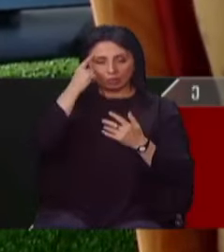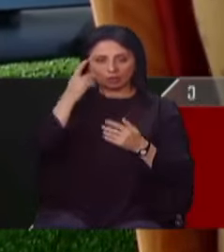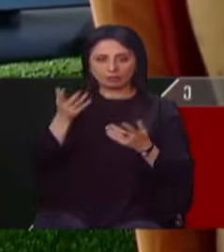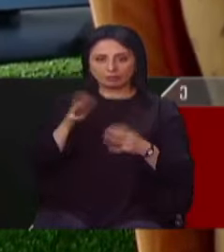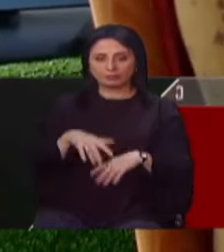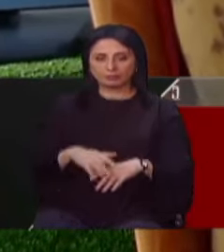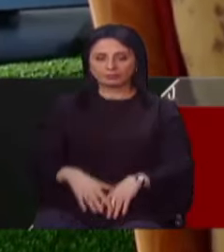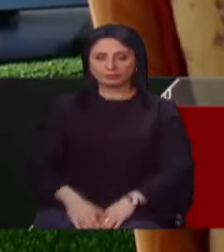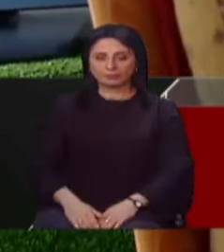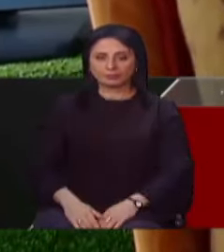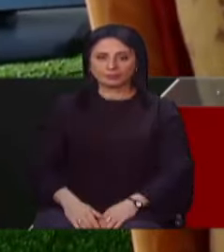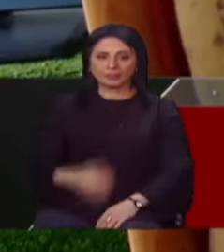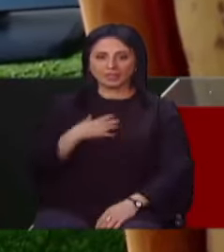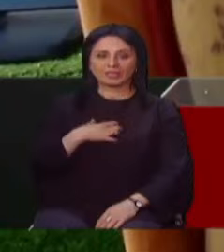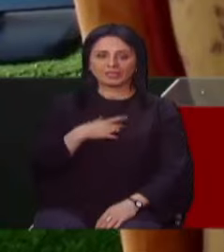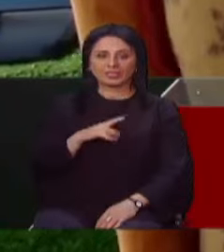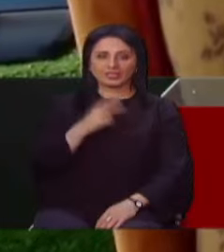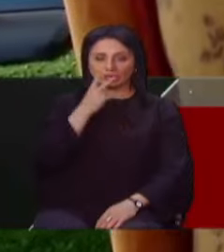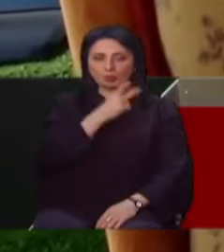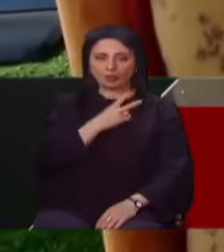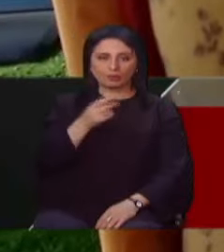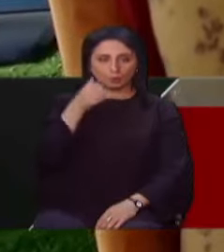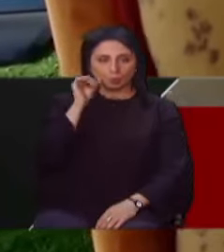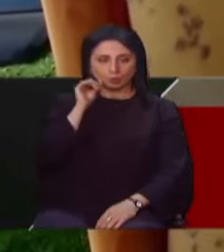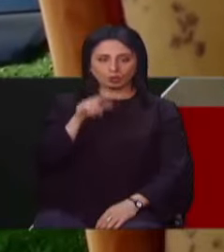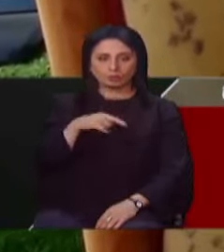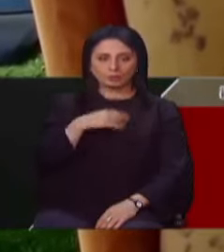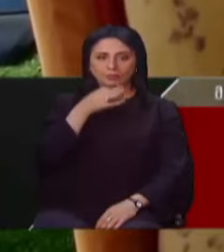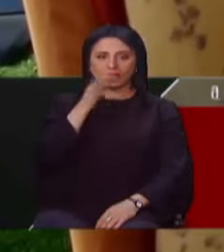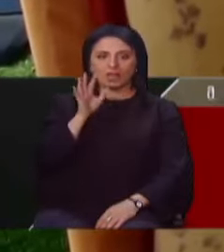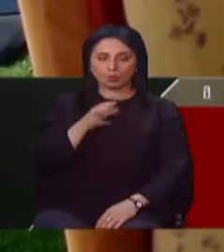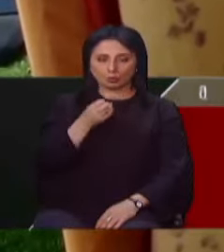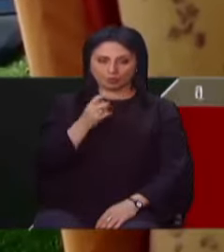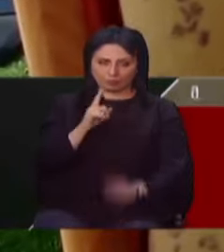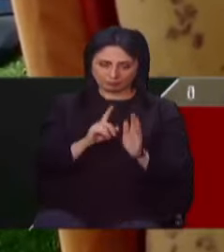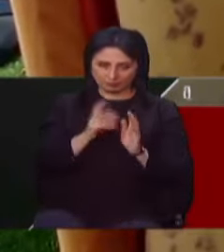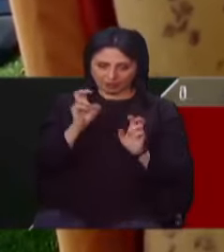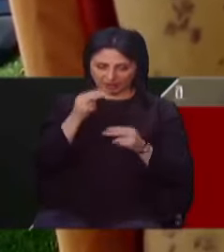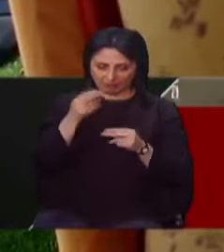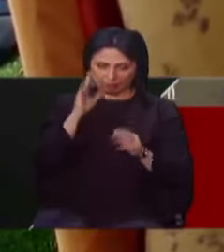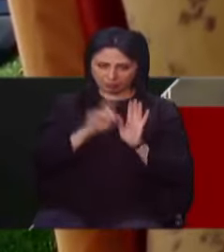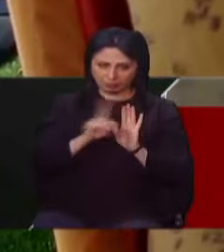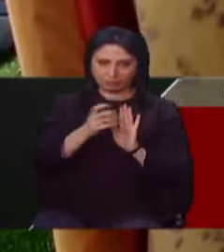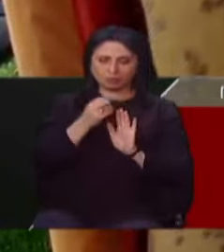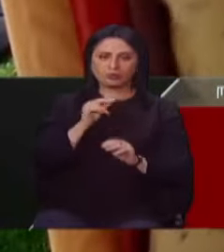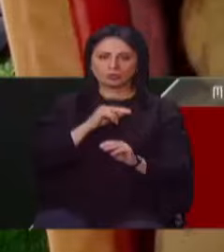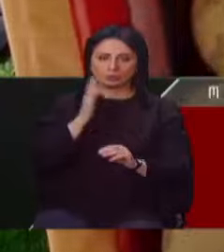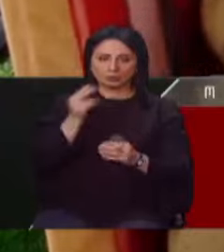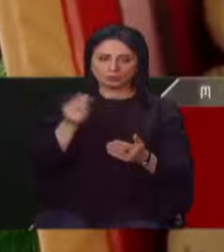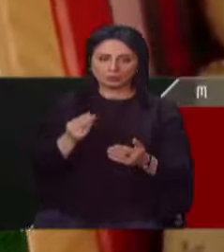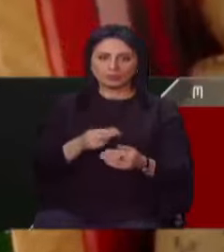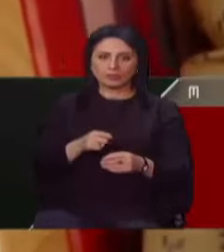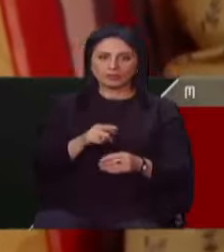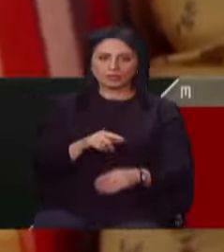ეს ძირითადად რაც მოვინახულეთ გუშინე ხარ, მე უფრო დავაფრთხობ ამ თემას და გავაკეთებ კიდე ნამუშევრებს.